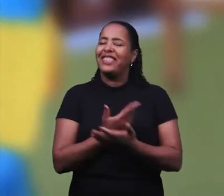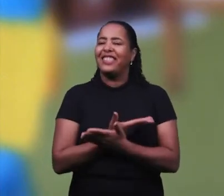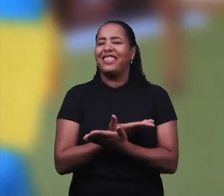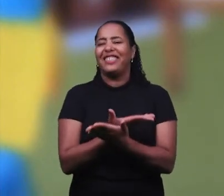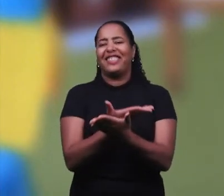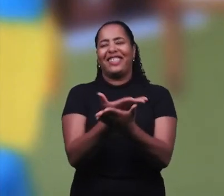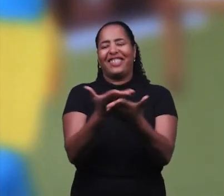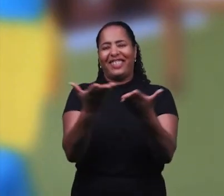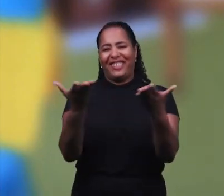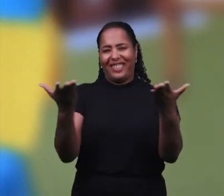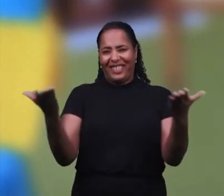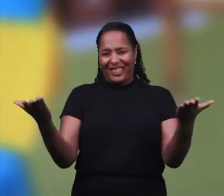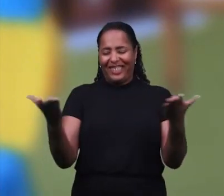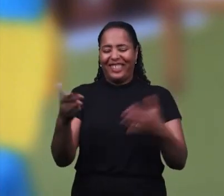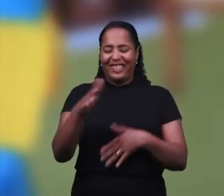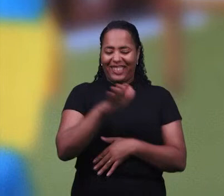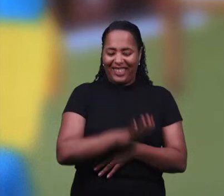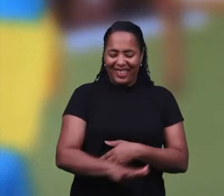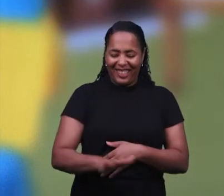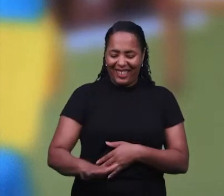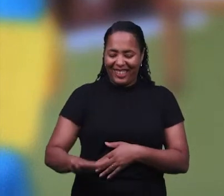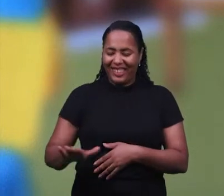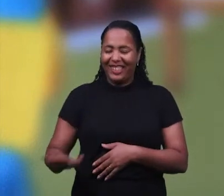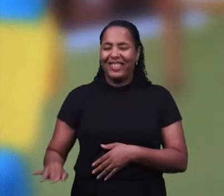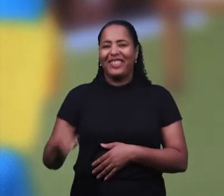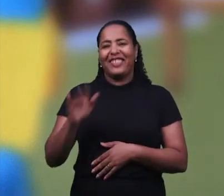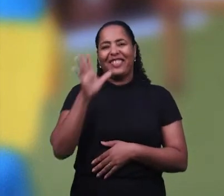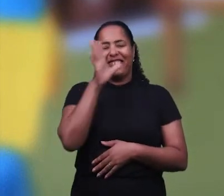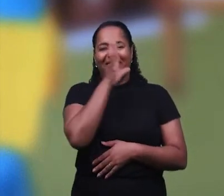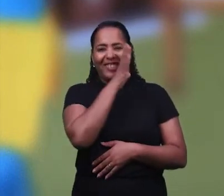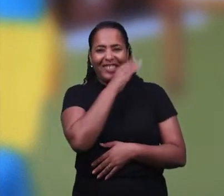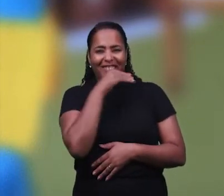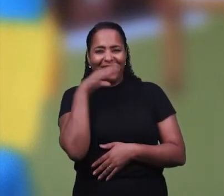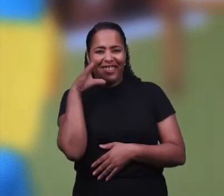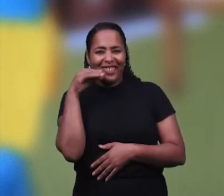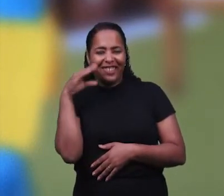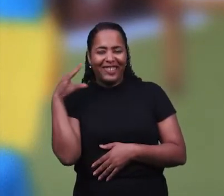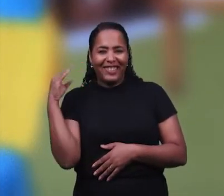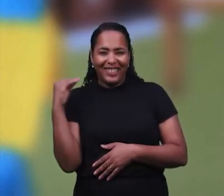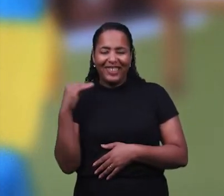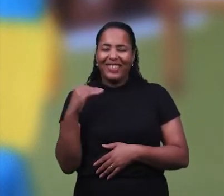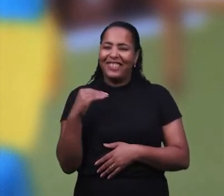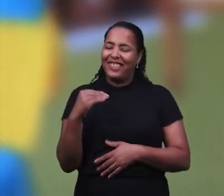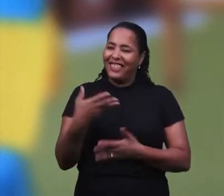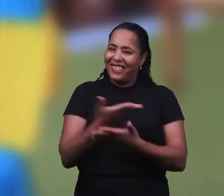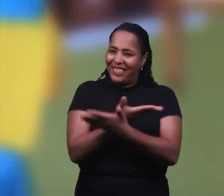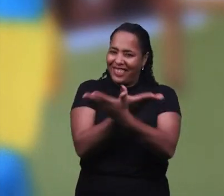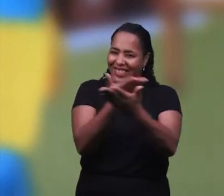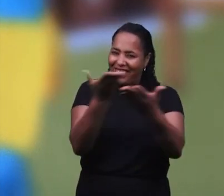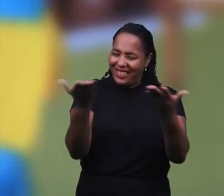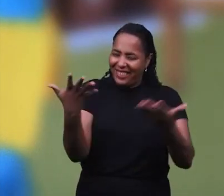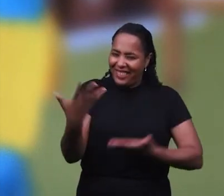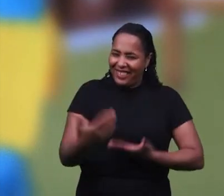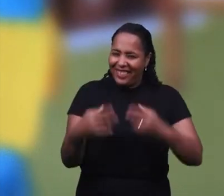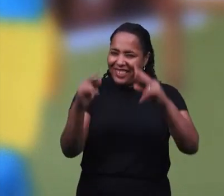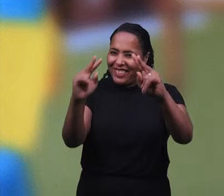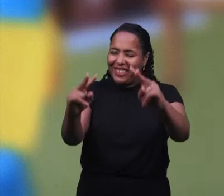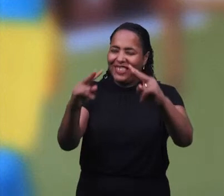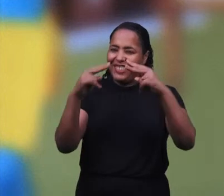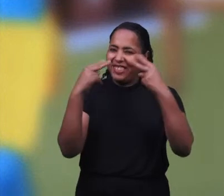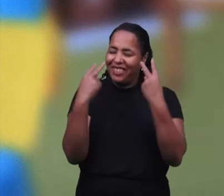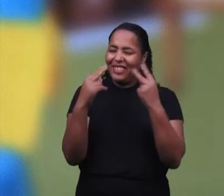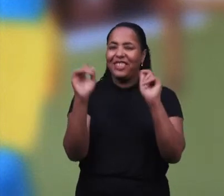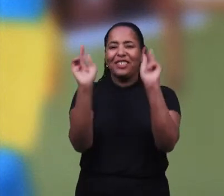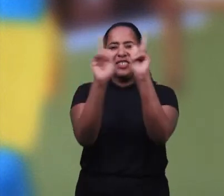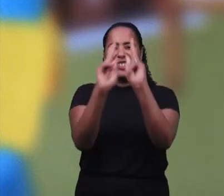Nous saluons à tous les enfants, les intermédiaires, adolescents et les frères et sœurs